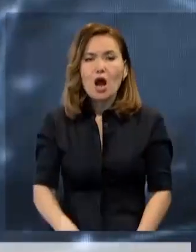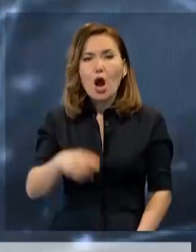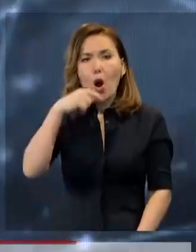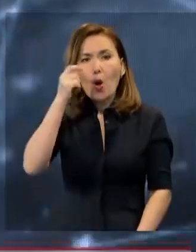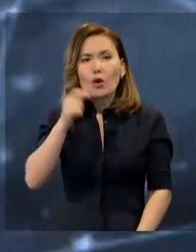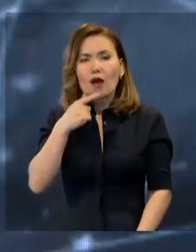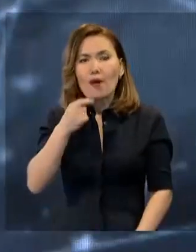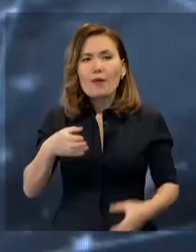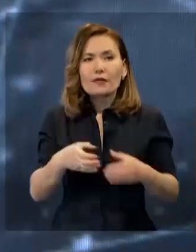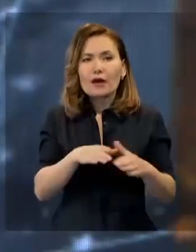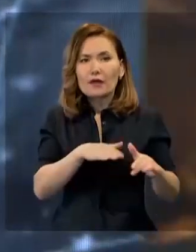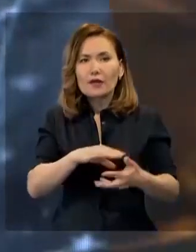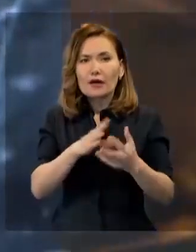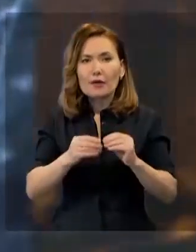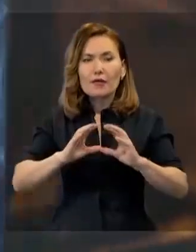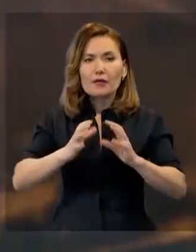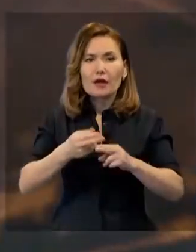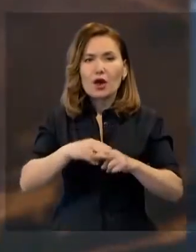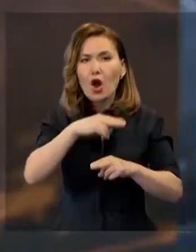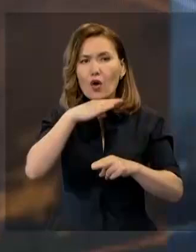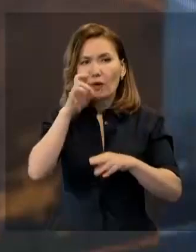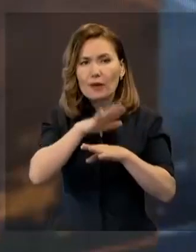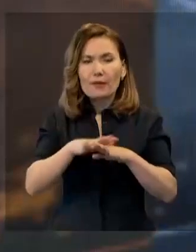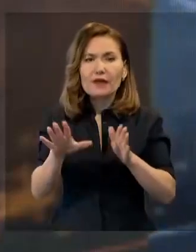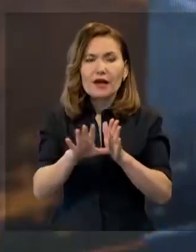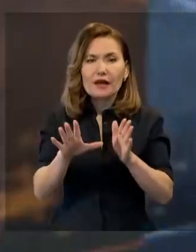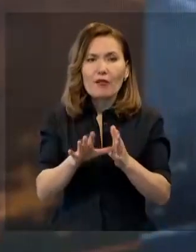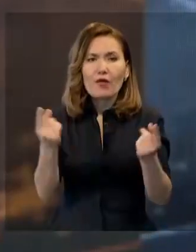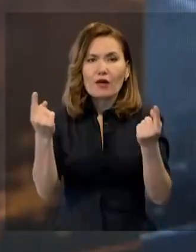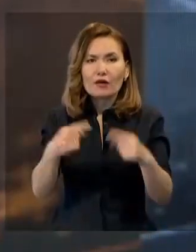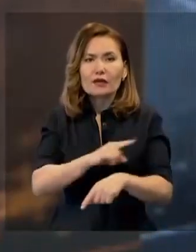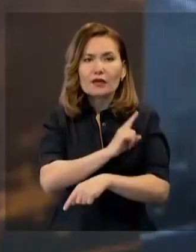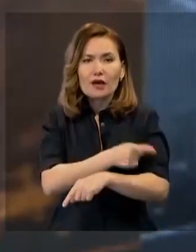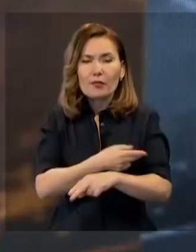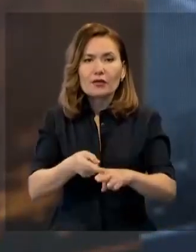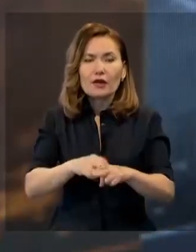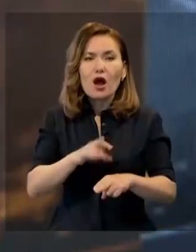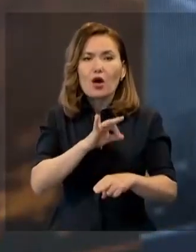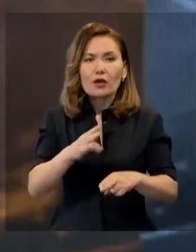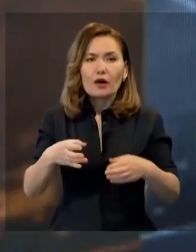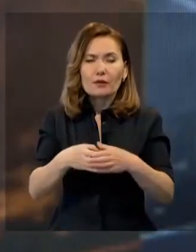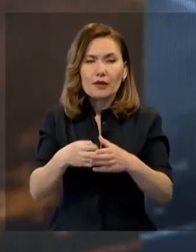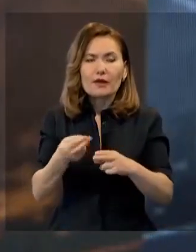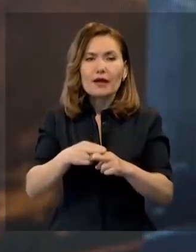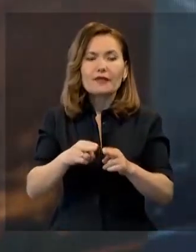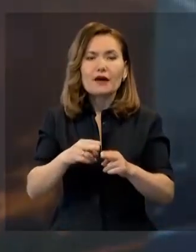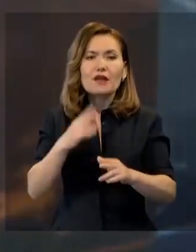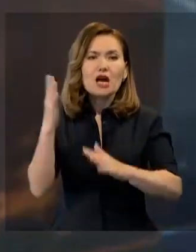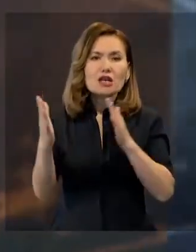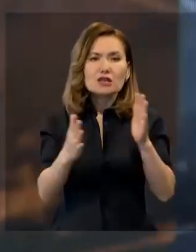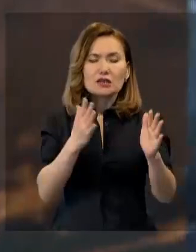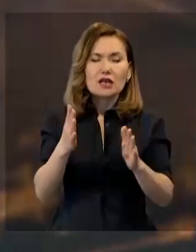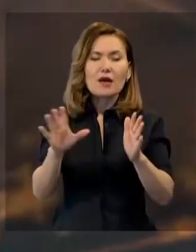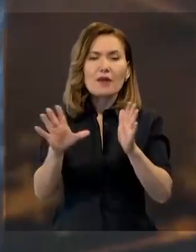Украинадағы әскери іс-қимыл салдарынан қазір әлемнің көп елінде энергетикалық дағдарыс өршіп барады. Осы ретте Біріккен ұлттар ұйымы баламалы энергия